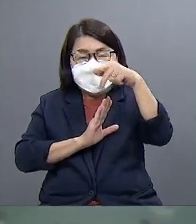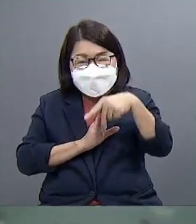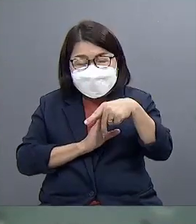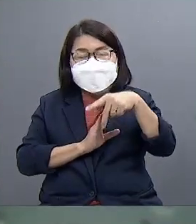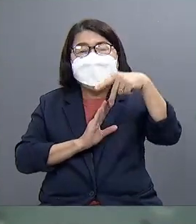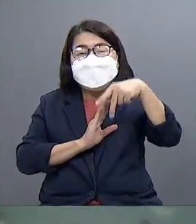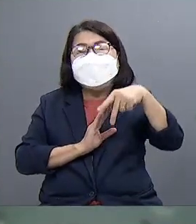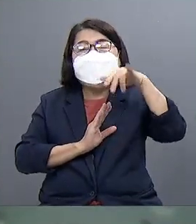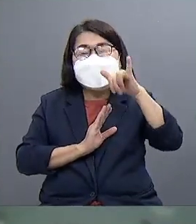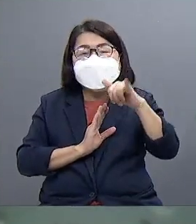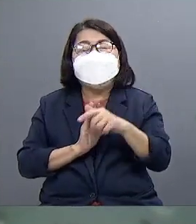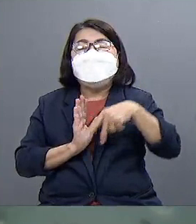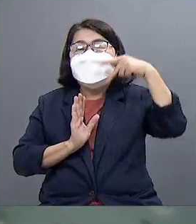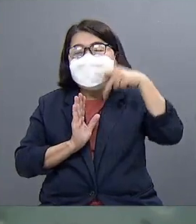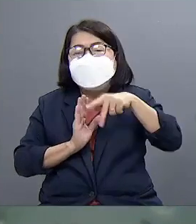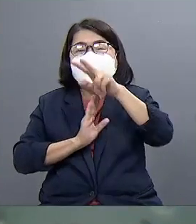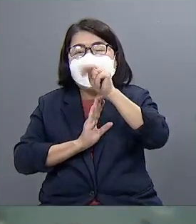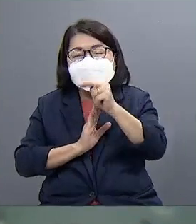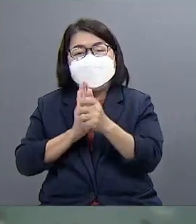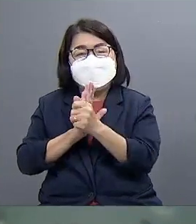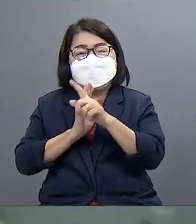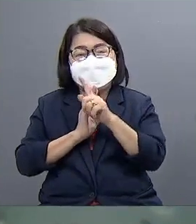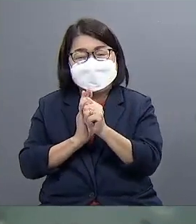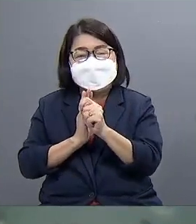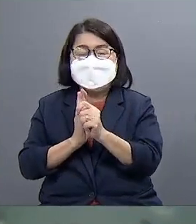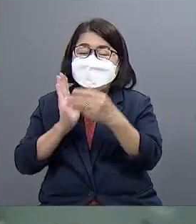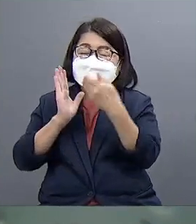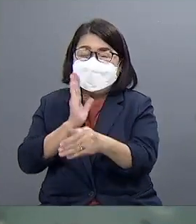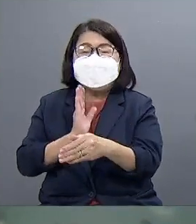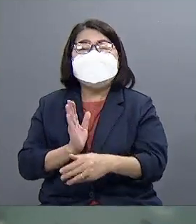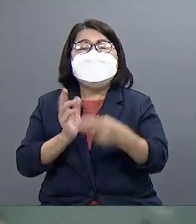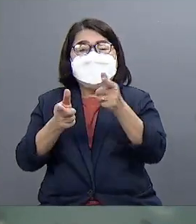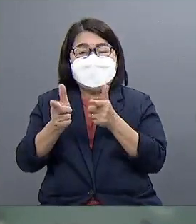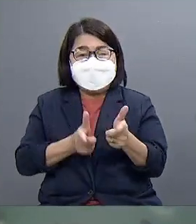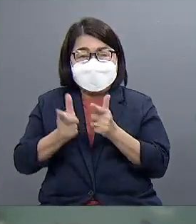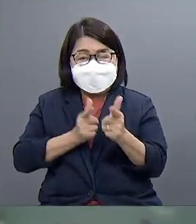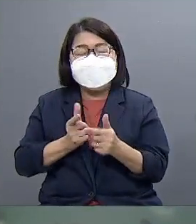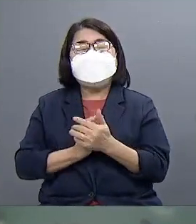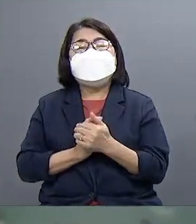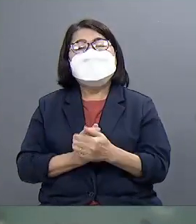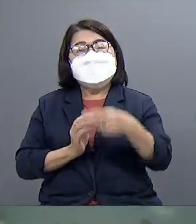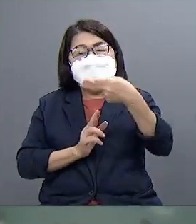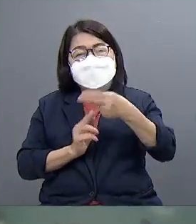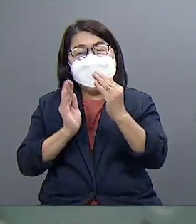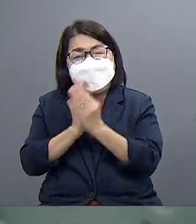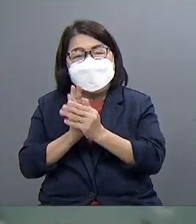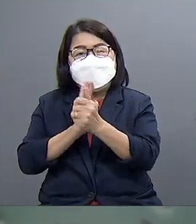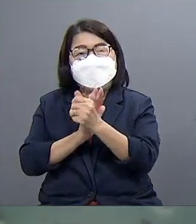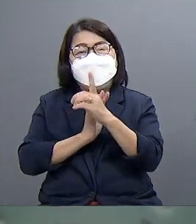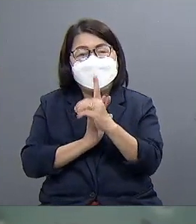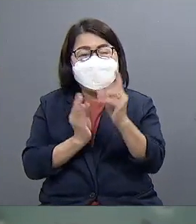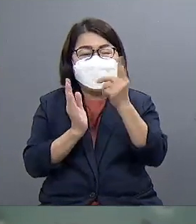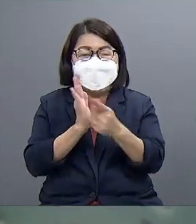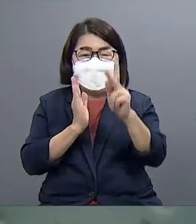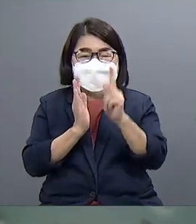ภาคตะวันออกเฉียงเหนือที่จังหวัดเลยหนองบัวลำภูอุดรธานีขอนแก่นชัยภูมิค่ะภาคกลางที่จังหวัด